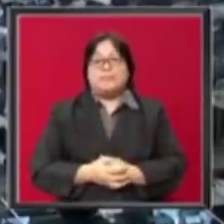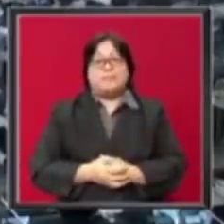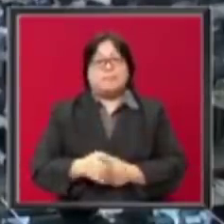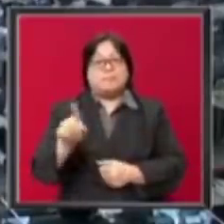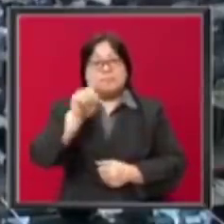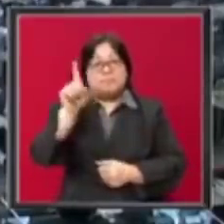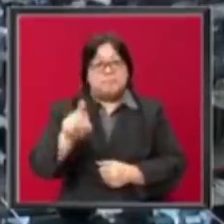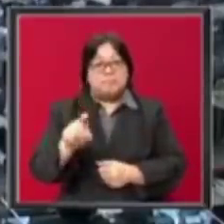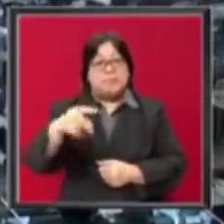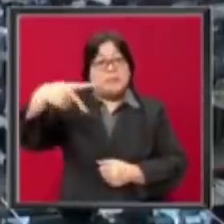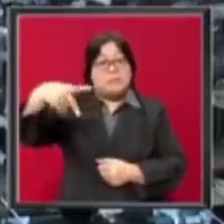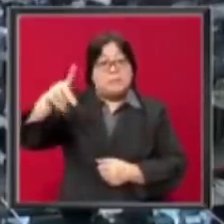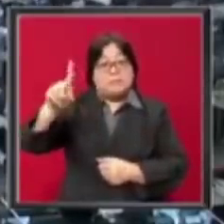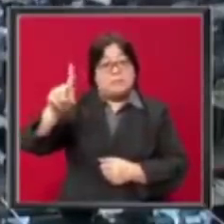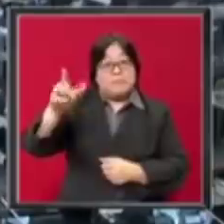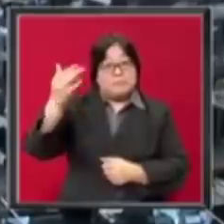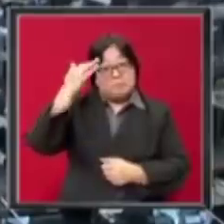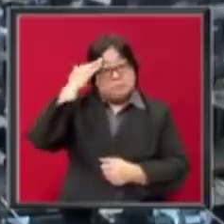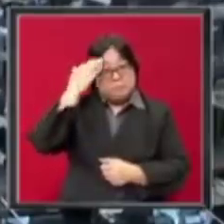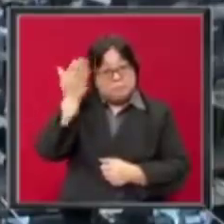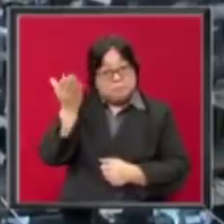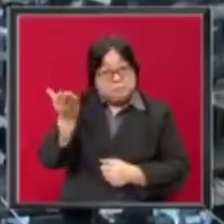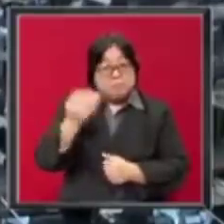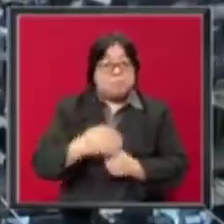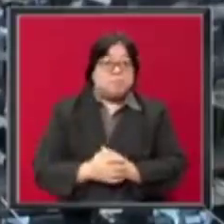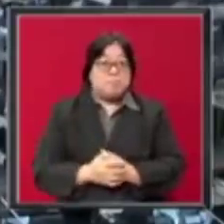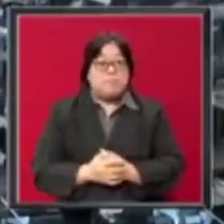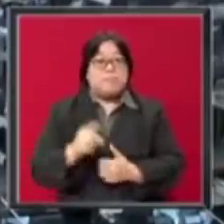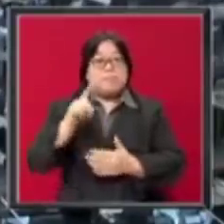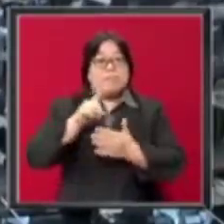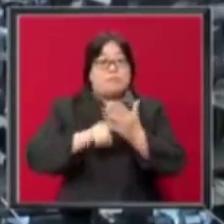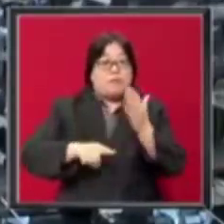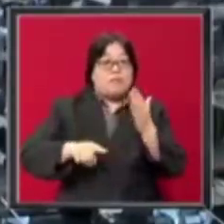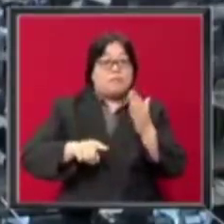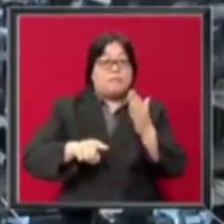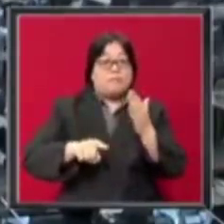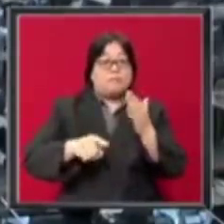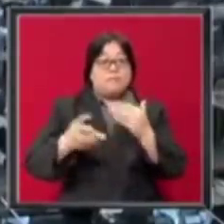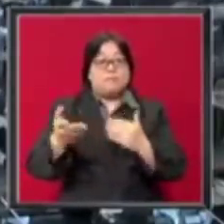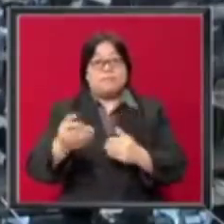adakah Port Dickson beranggapan bahawa apa yang